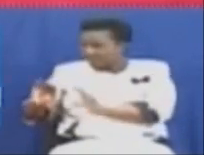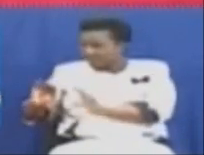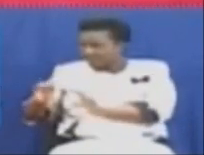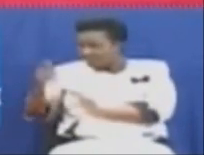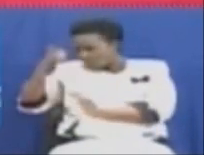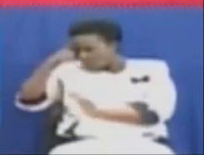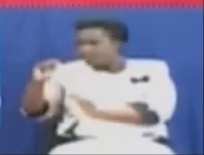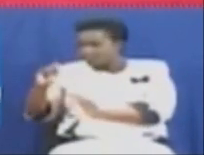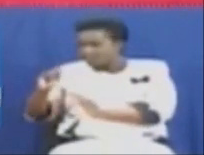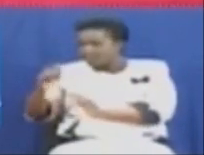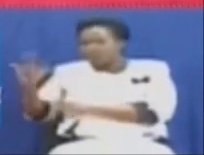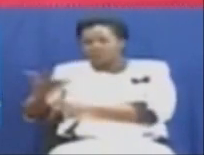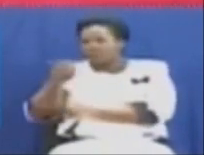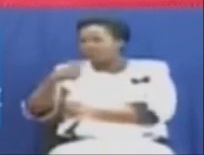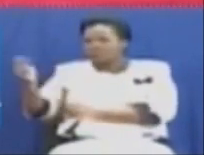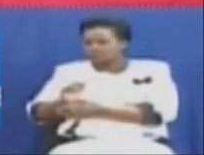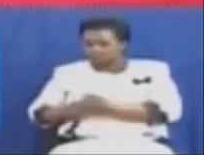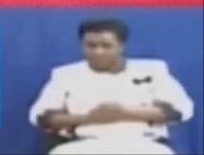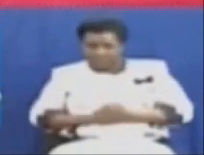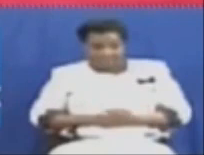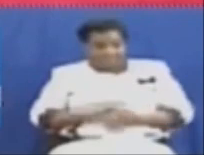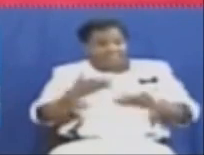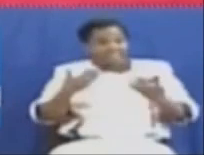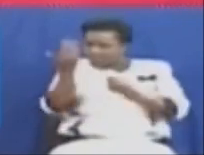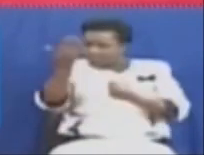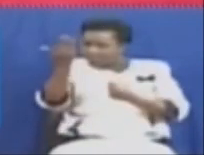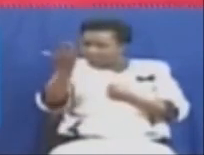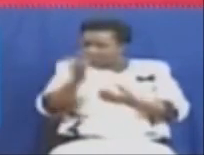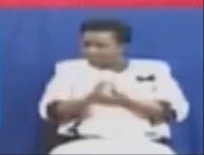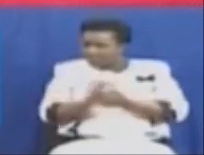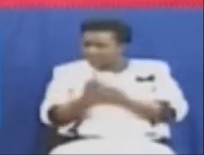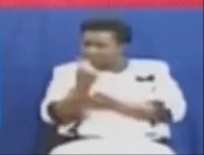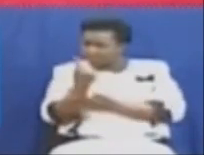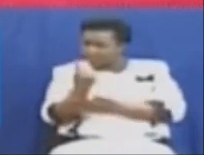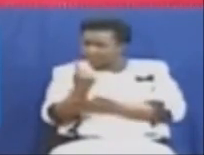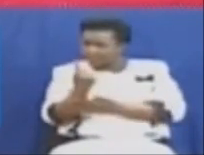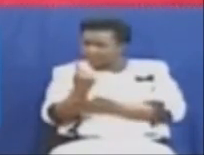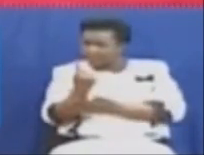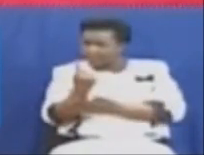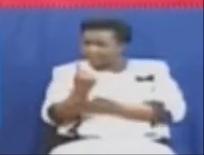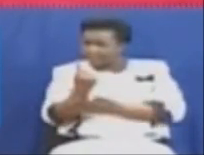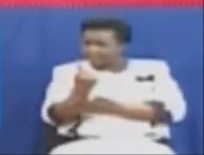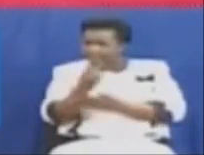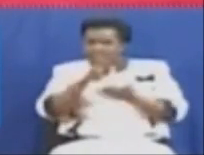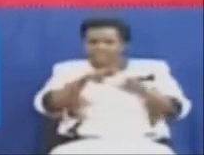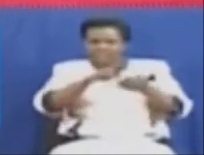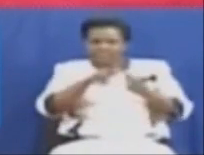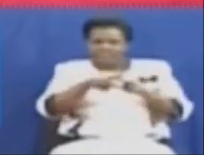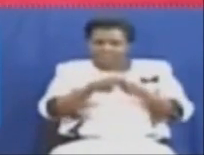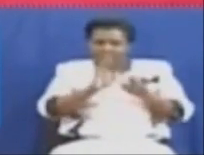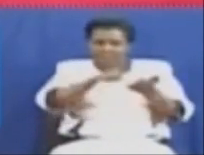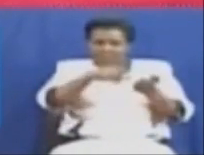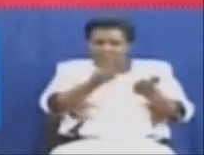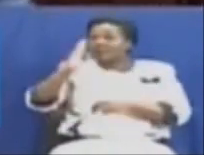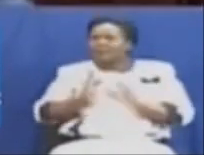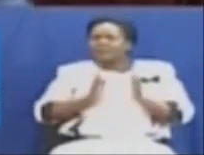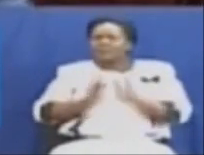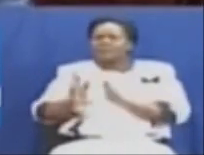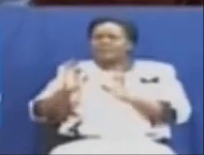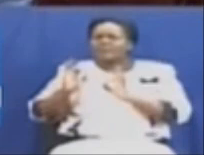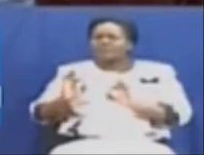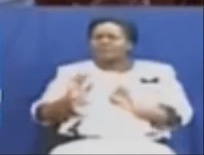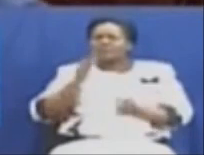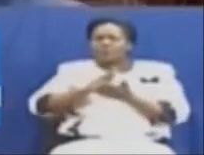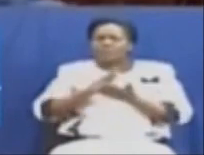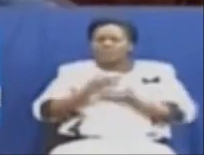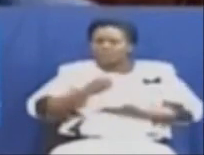kwa kuweka umeme katika kila kijiji kwa awamu hii ya tatu, awamu ya kwanza, na kwenye awamu ya tatu kuna awamu ya kwanza na ya pili, na zote hizo